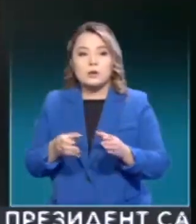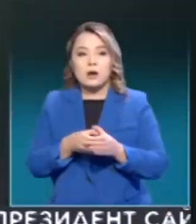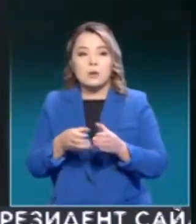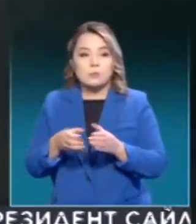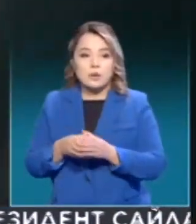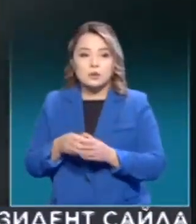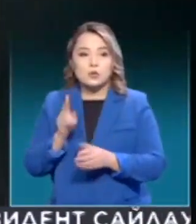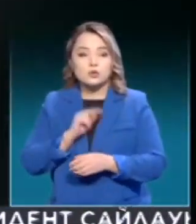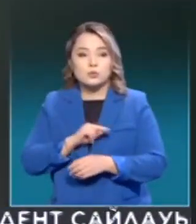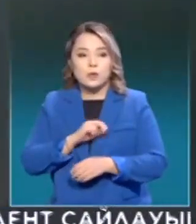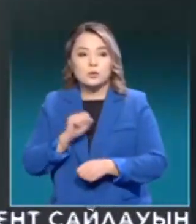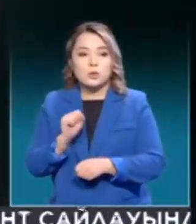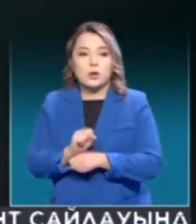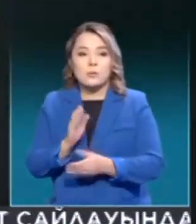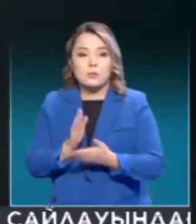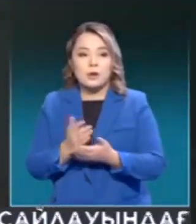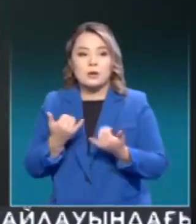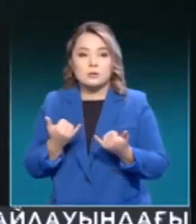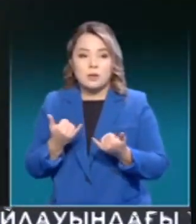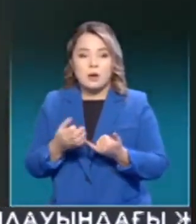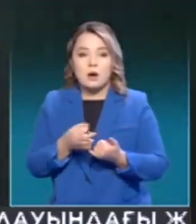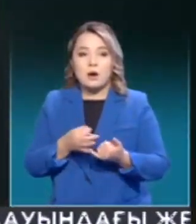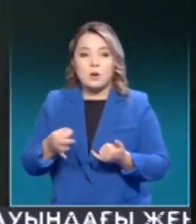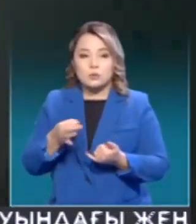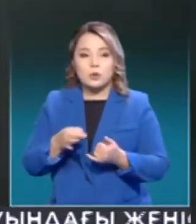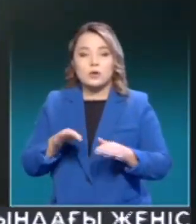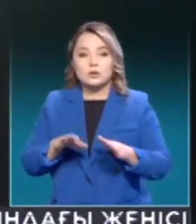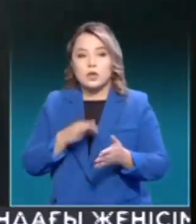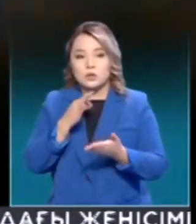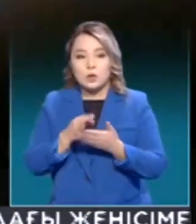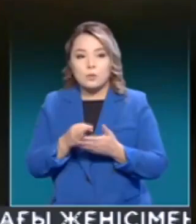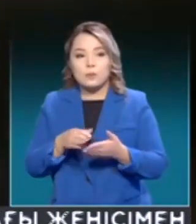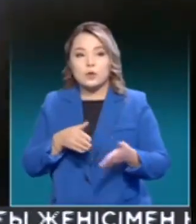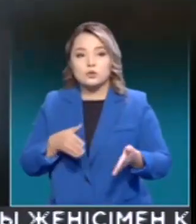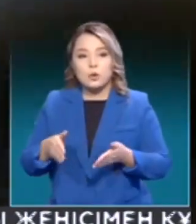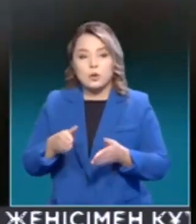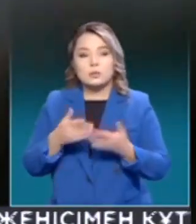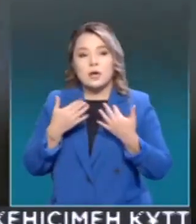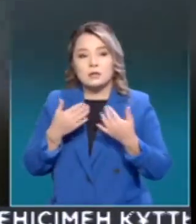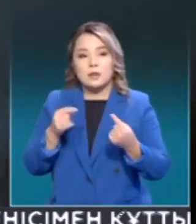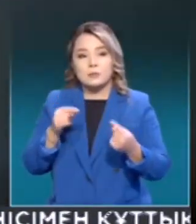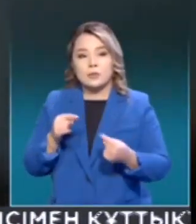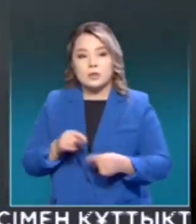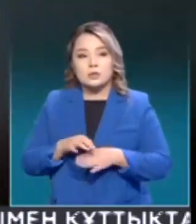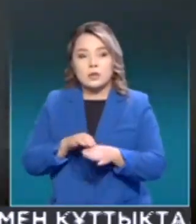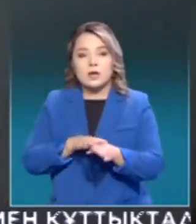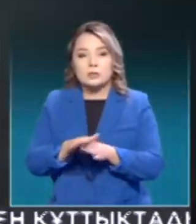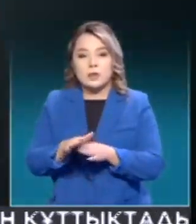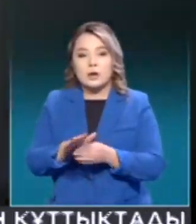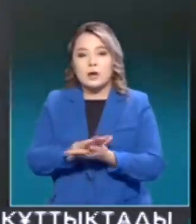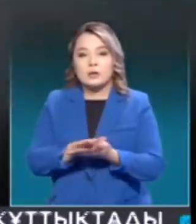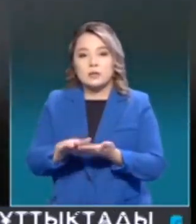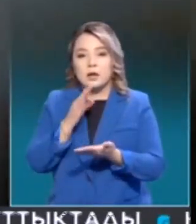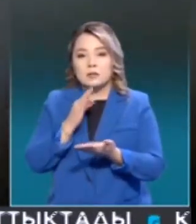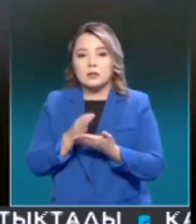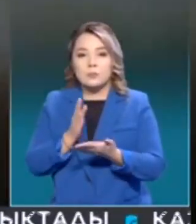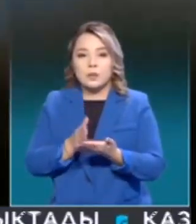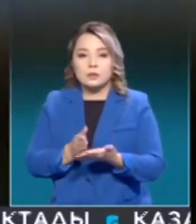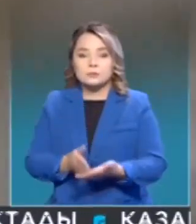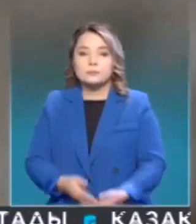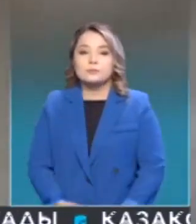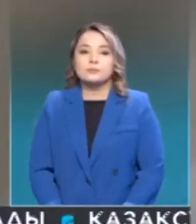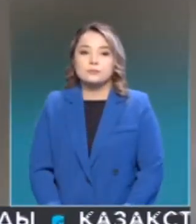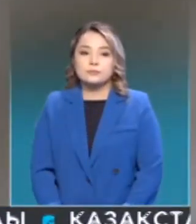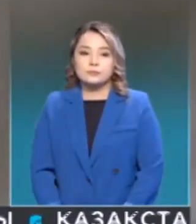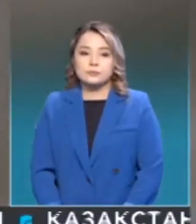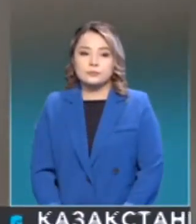компания жұмысын тоқтатты. Алайда аудандағы жауапты мамандар жол салу барлық талаптарға сай жүргізілді деп ақталып отыр.